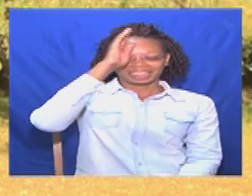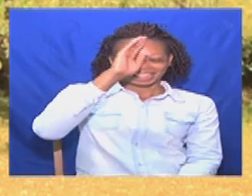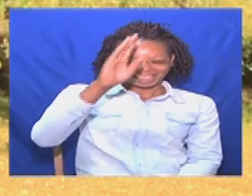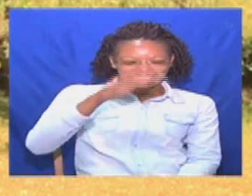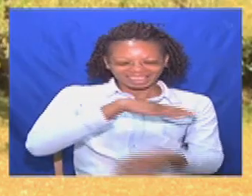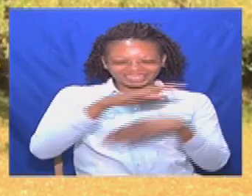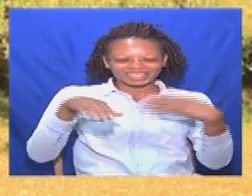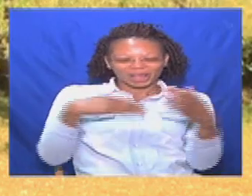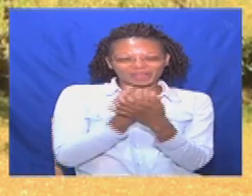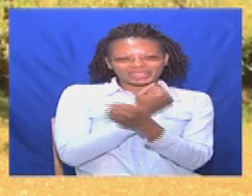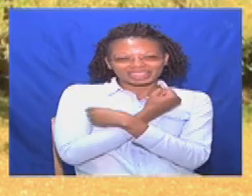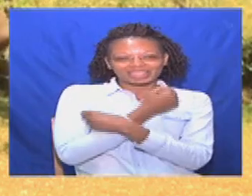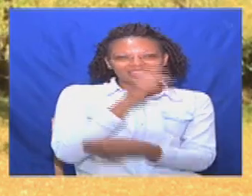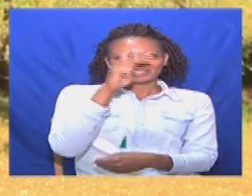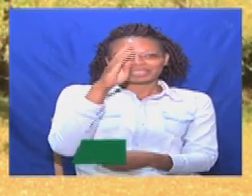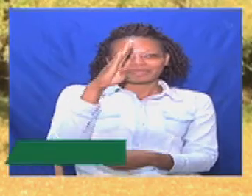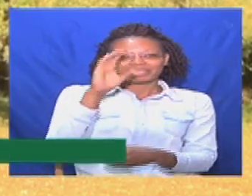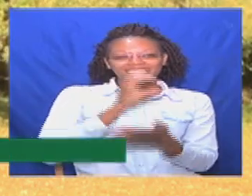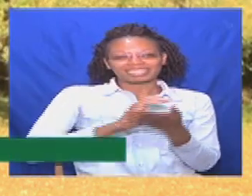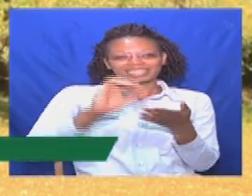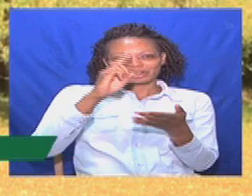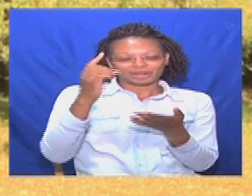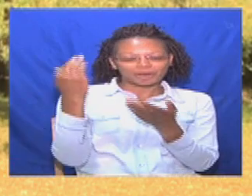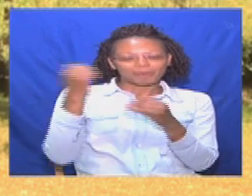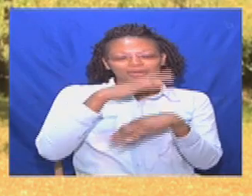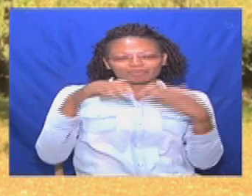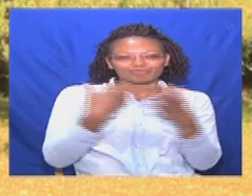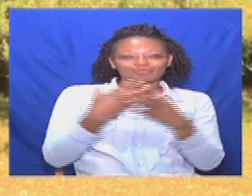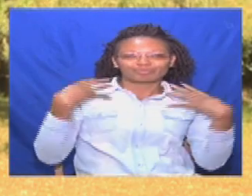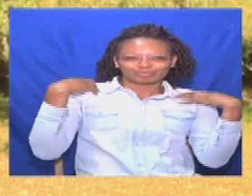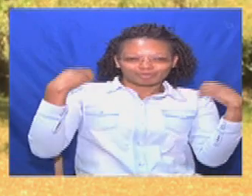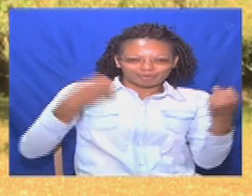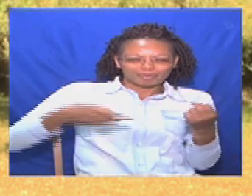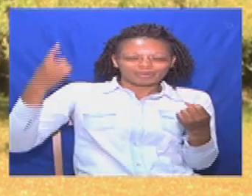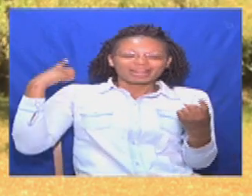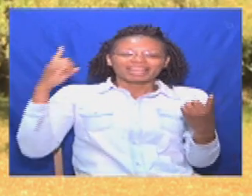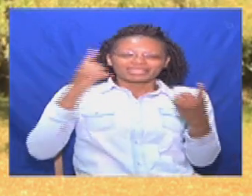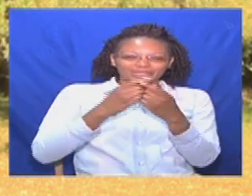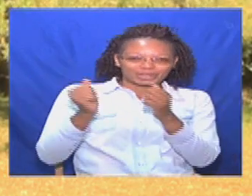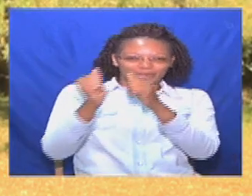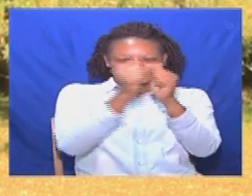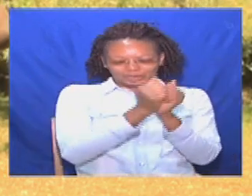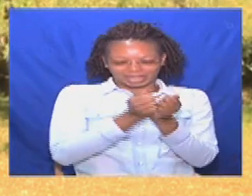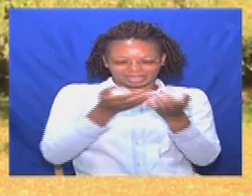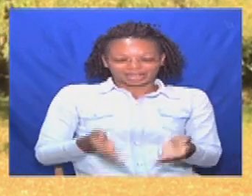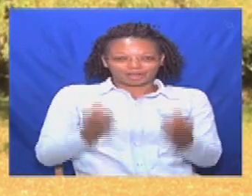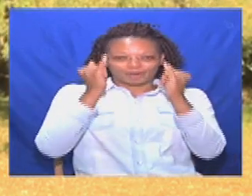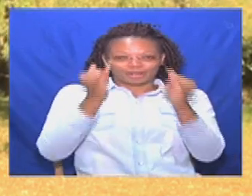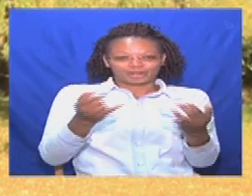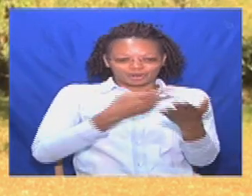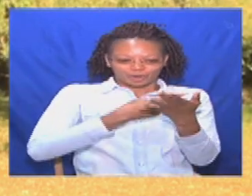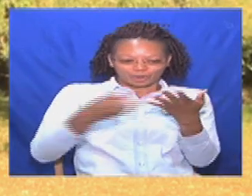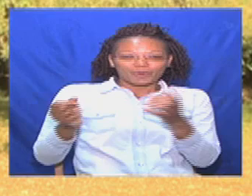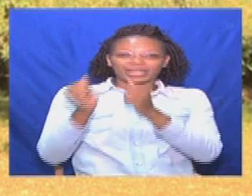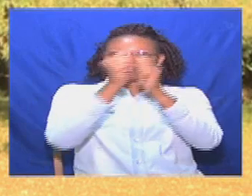Sabalheri mpenzi mtazamaji wa KBC Channel 1. Nikitumai kwamba hubuheri wa afya tangu wiki iliyopita tulipokuwa pamoja. Ni